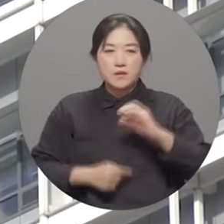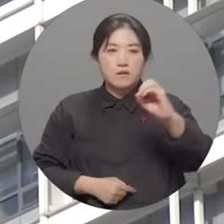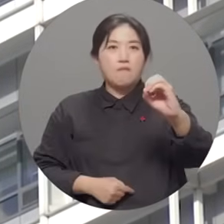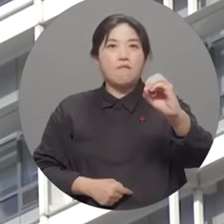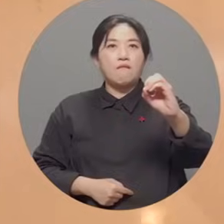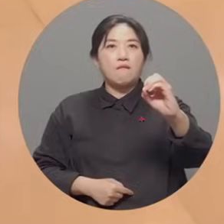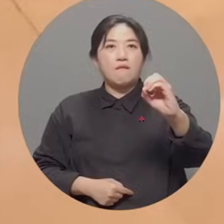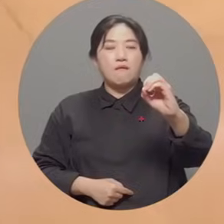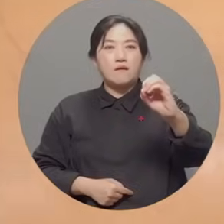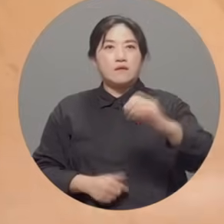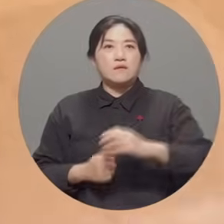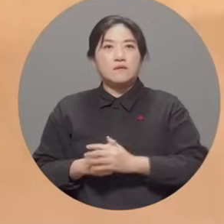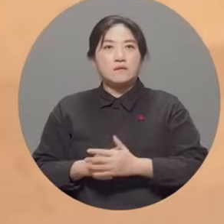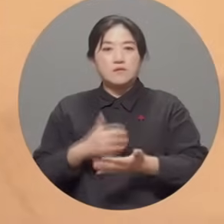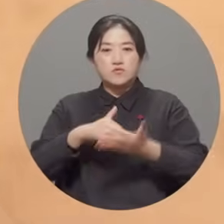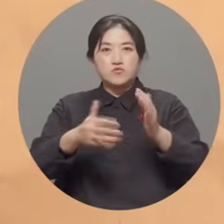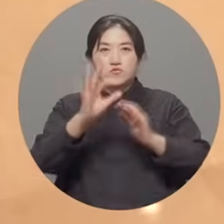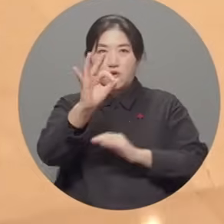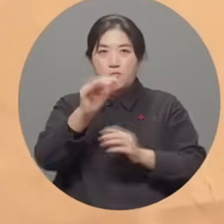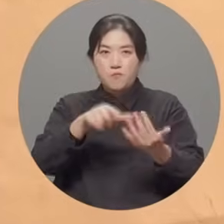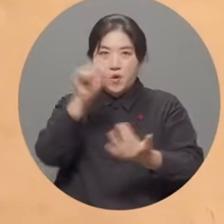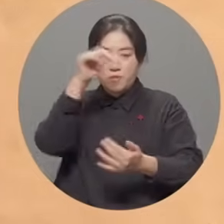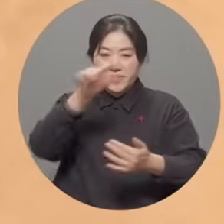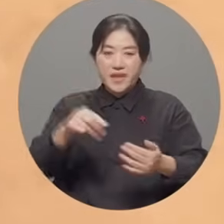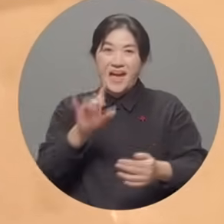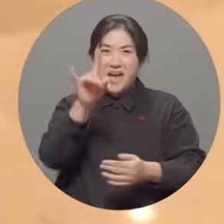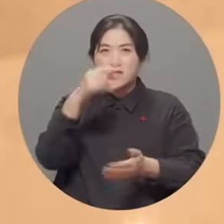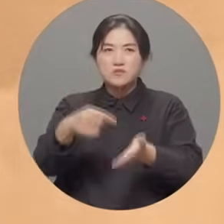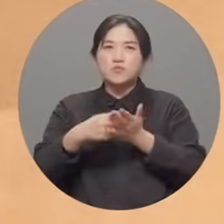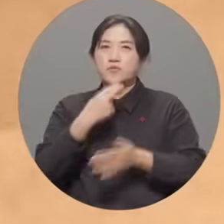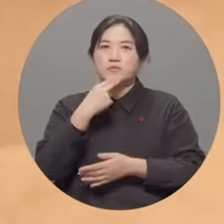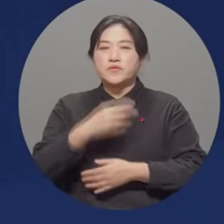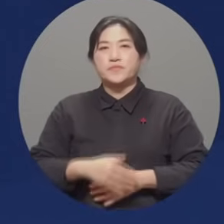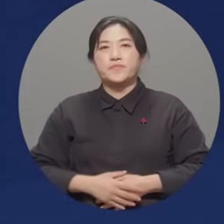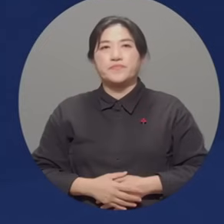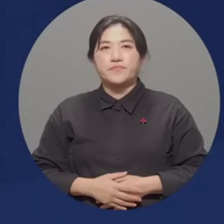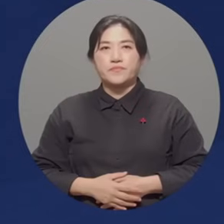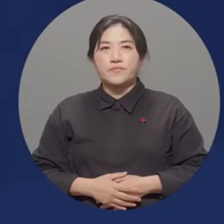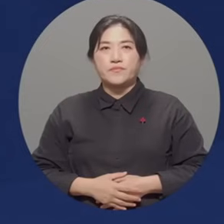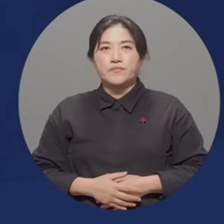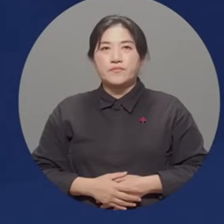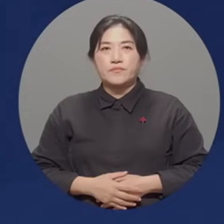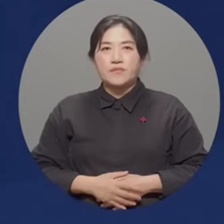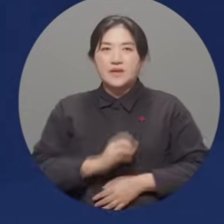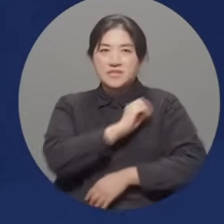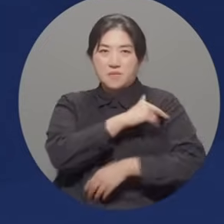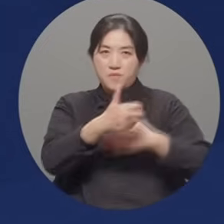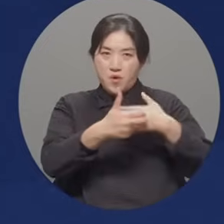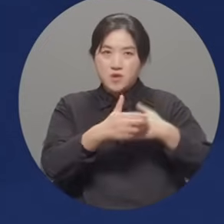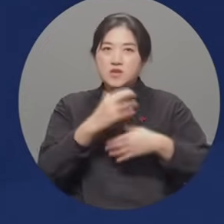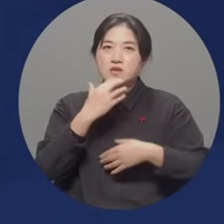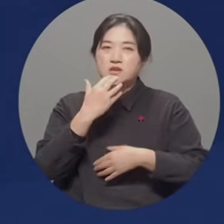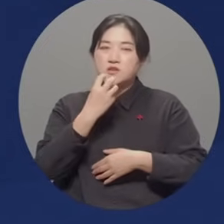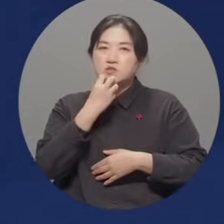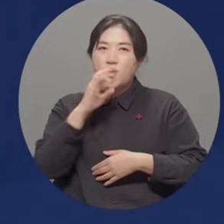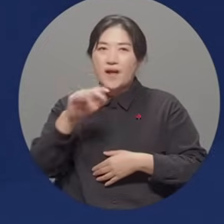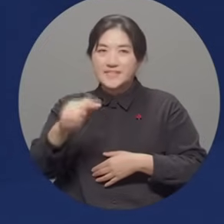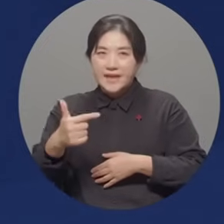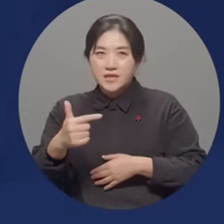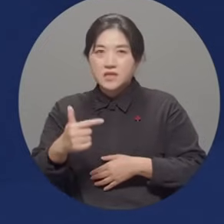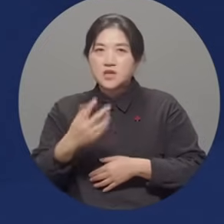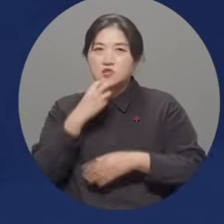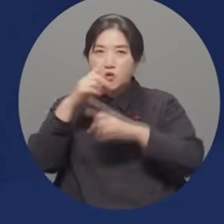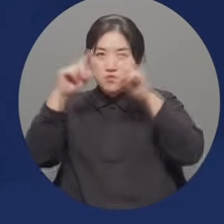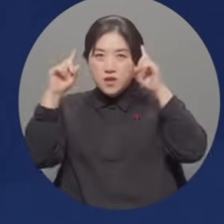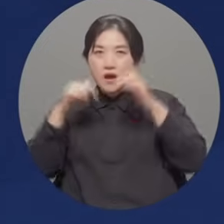0%. 정원 10명을 뽑는데 한 명도 지원하지 않은 겁니다. 세브란스병원을 비롯해 서울 아산병원과 서울대병원